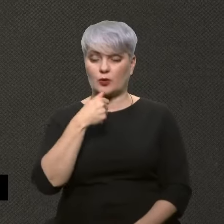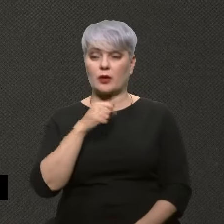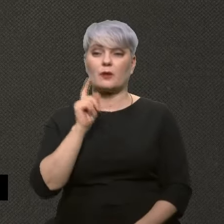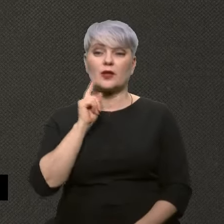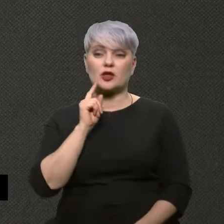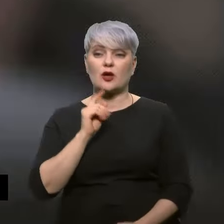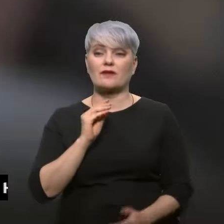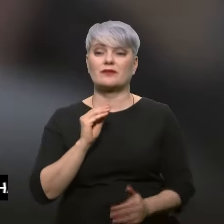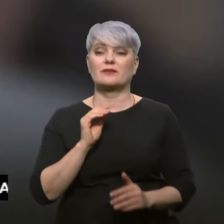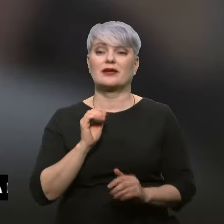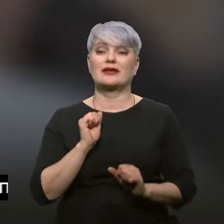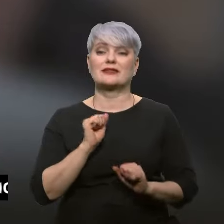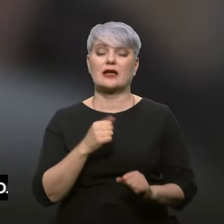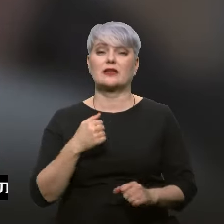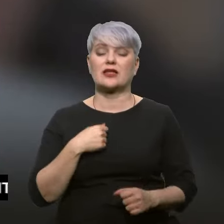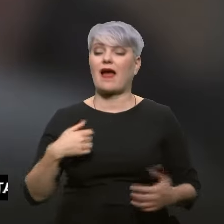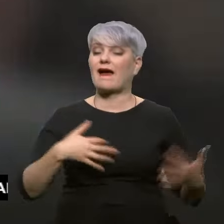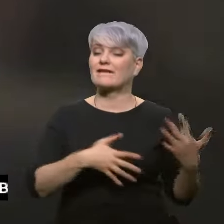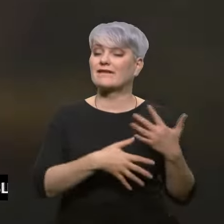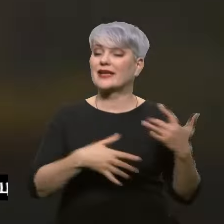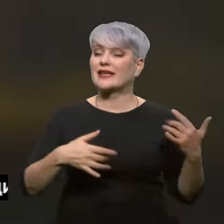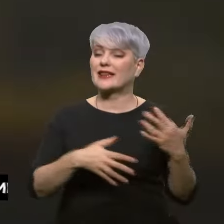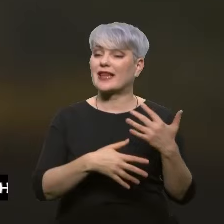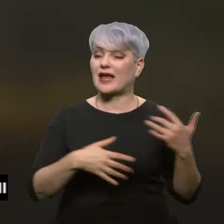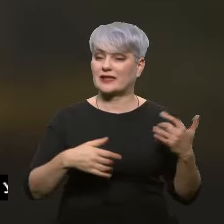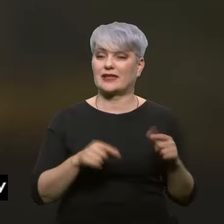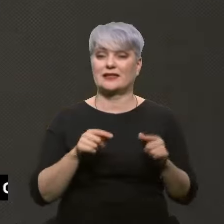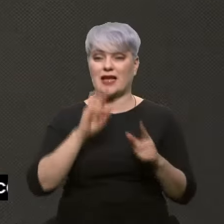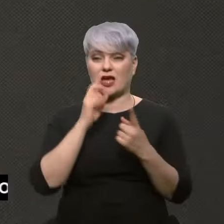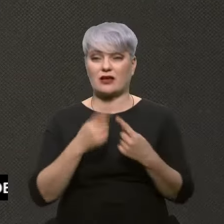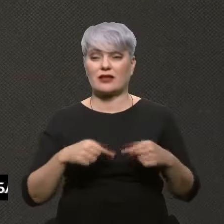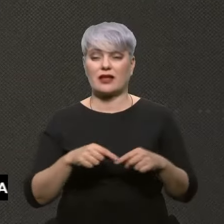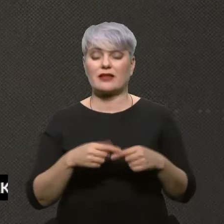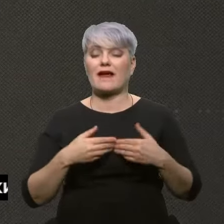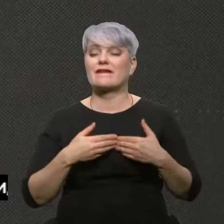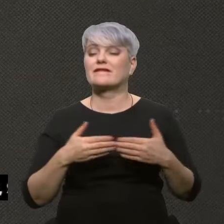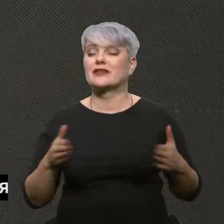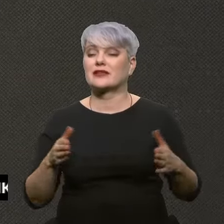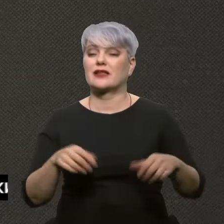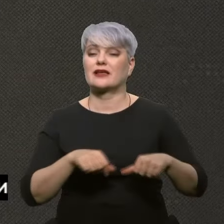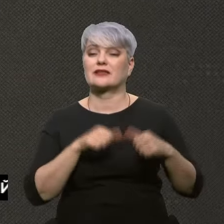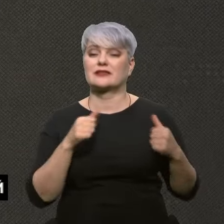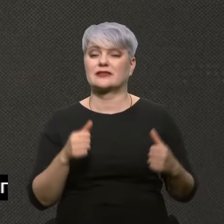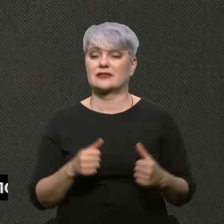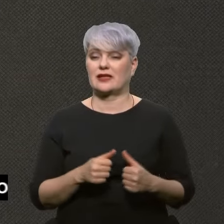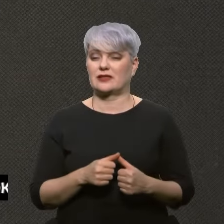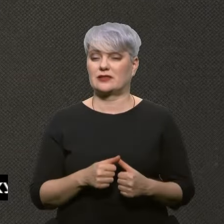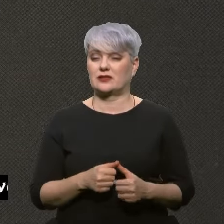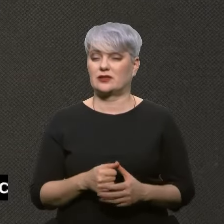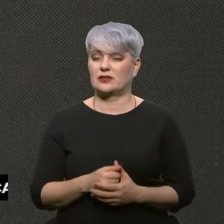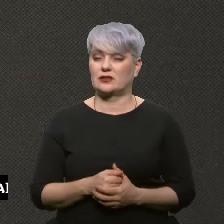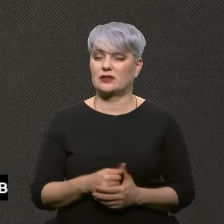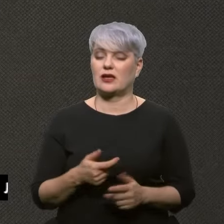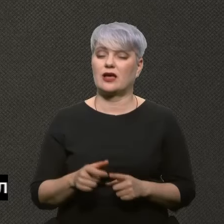тимчасовим захистом я знаходжуся в Ірландії. Це країна, яка буквально відкрила серце. Я вчусь на мехатроніка, це